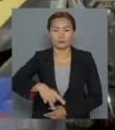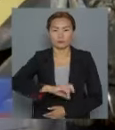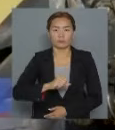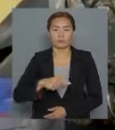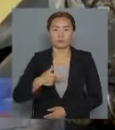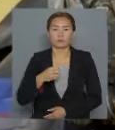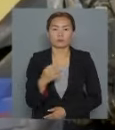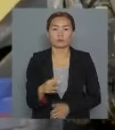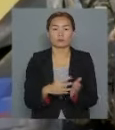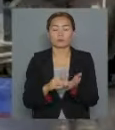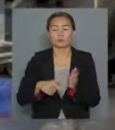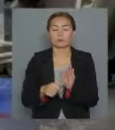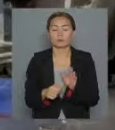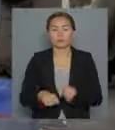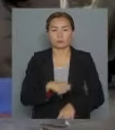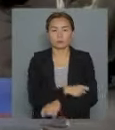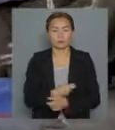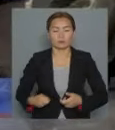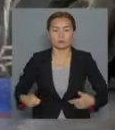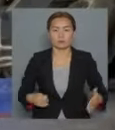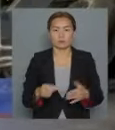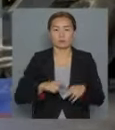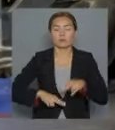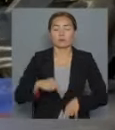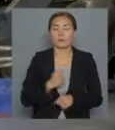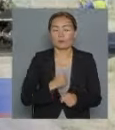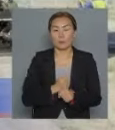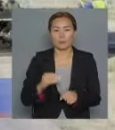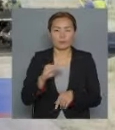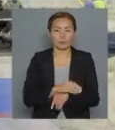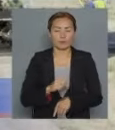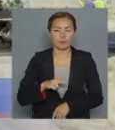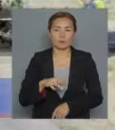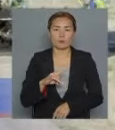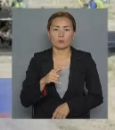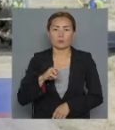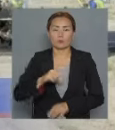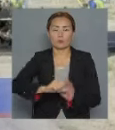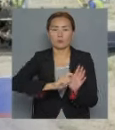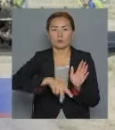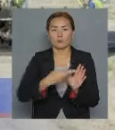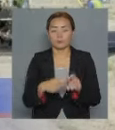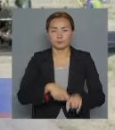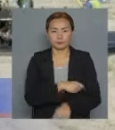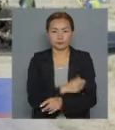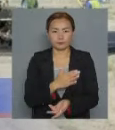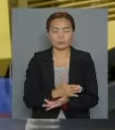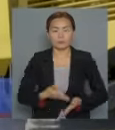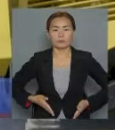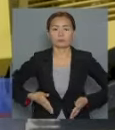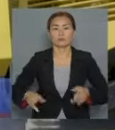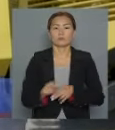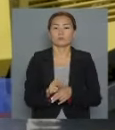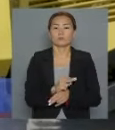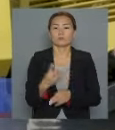Жалғансай ауылында 9,6 шақырым автомобиль жолының құрылысы жүруде. Бұған қоса Талдыкөл ауылының 6,2 шақырымы кірме жолын